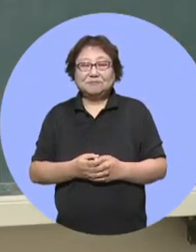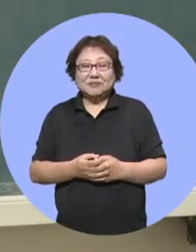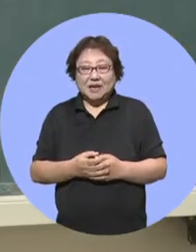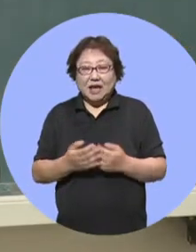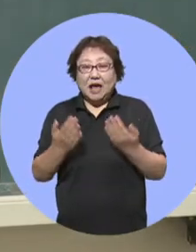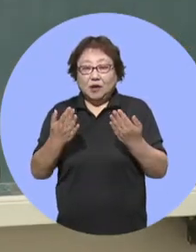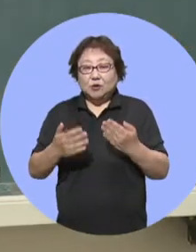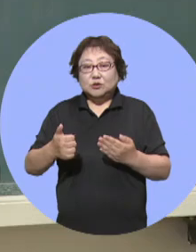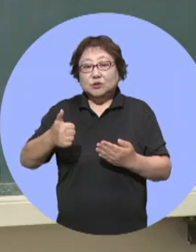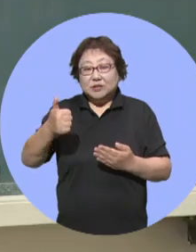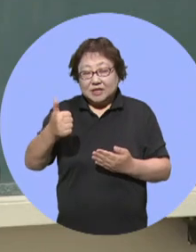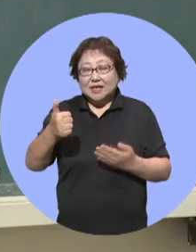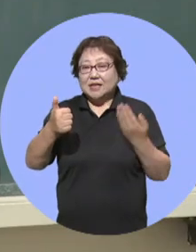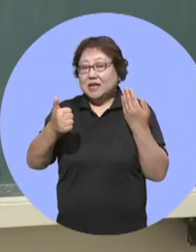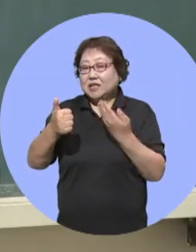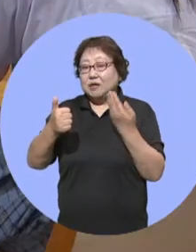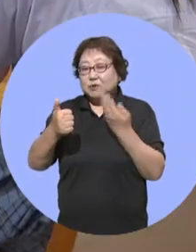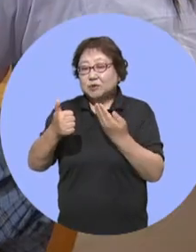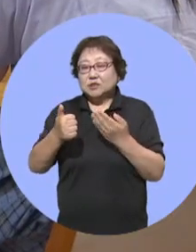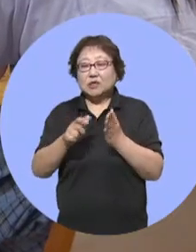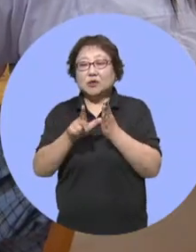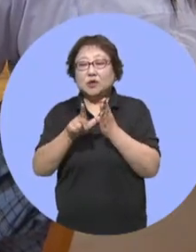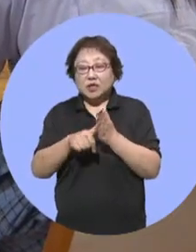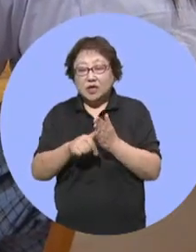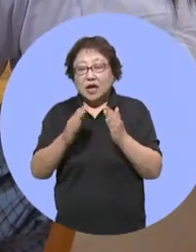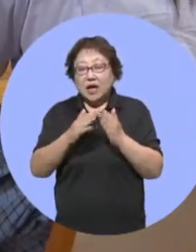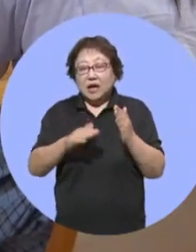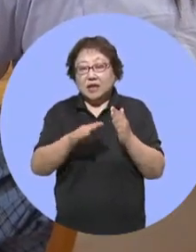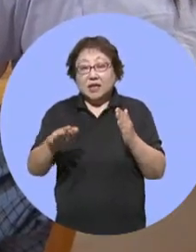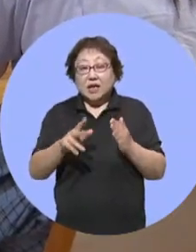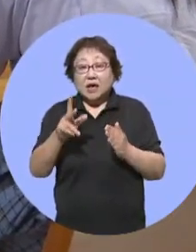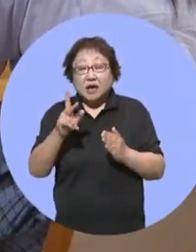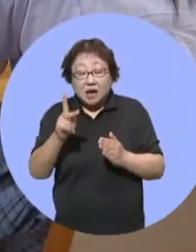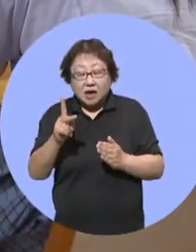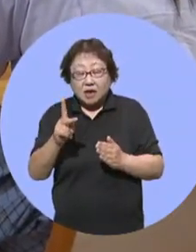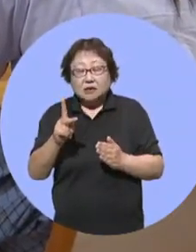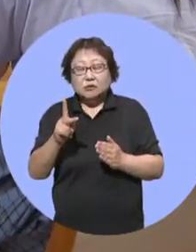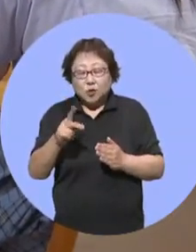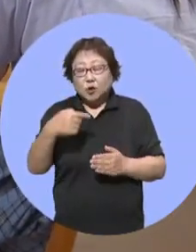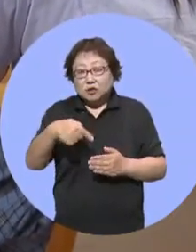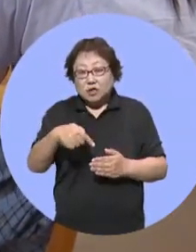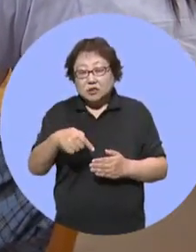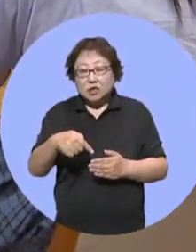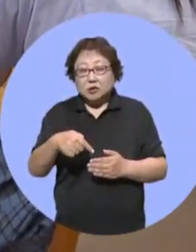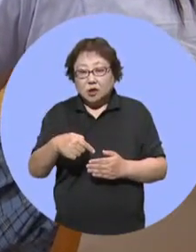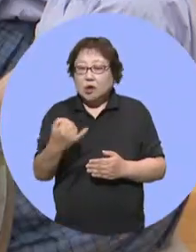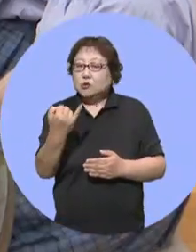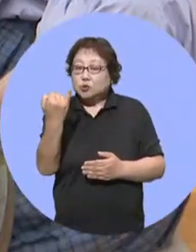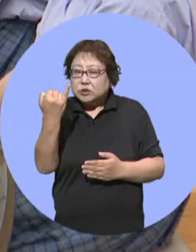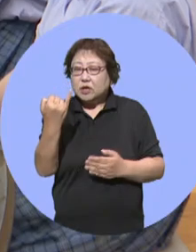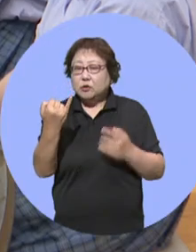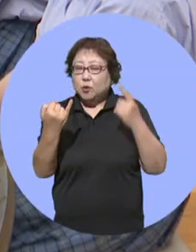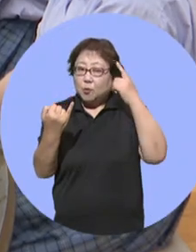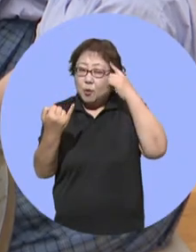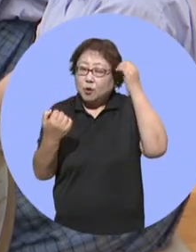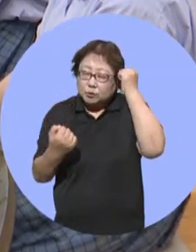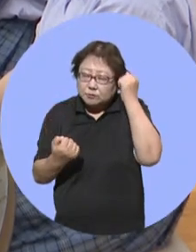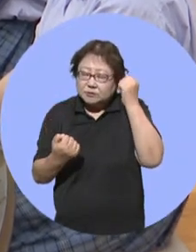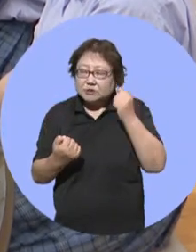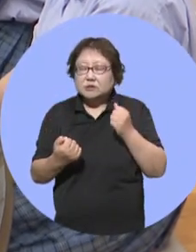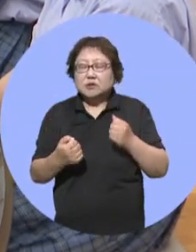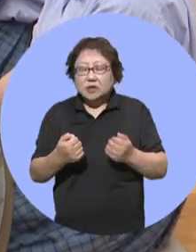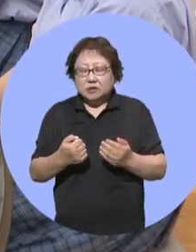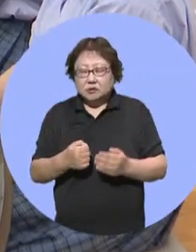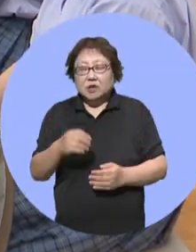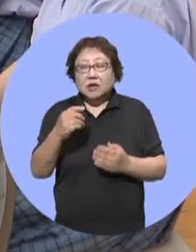長先生のインタビューをした際に、家庭科とかの先生は女性だって思い込んでしまったり、生徒の前で演説